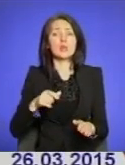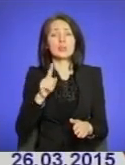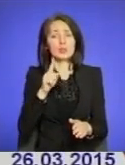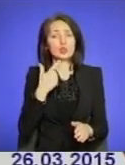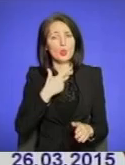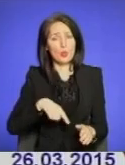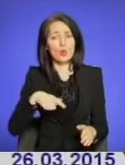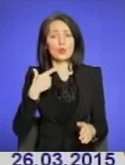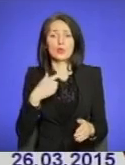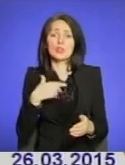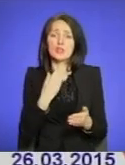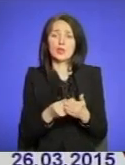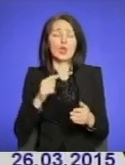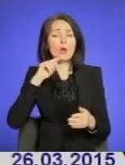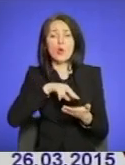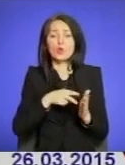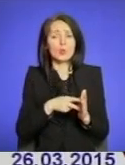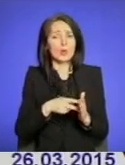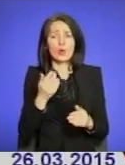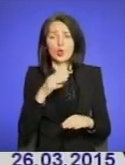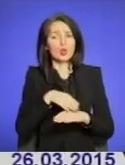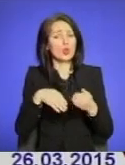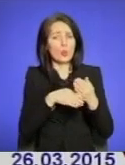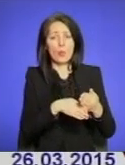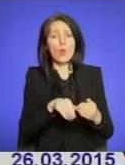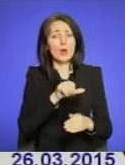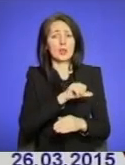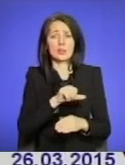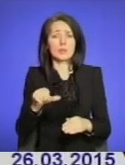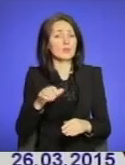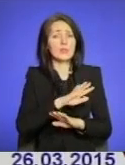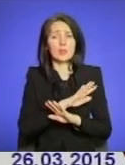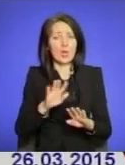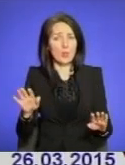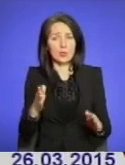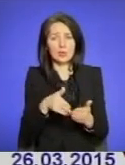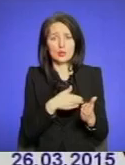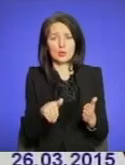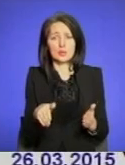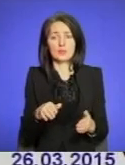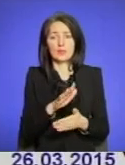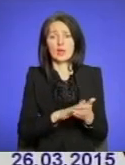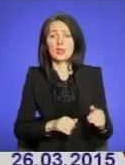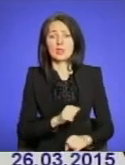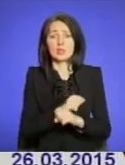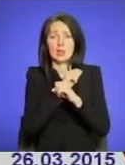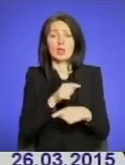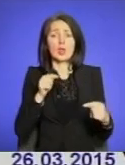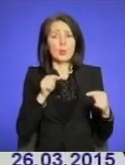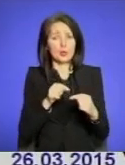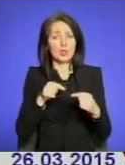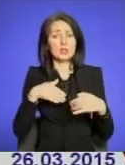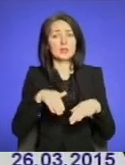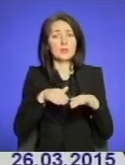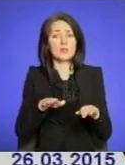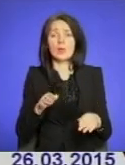своєю економікою, допомоги зовні абсолютно не буде. Далі. Страйки, протести однозначно припиняються.